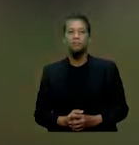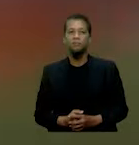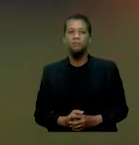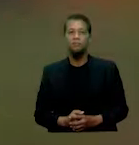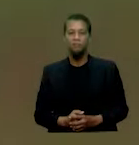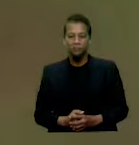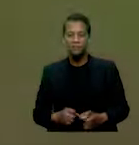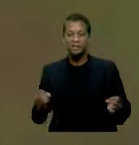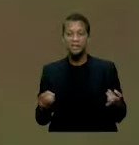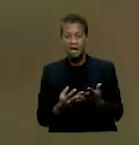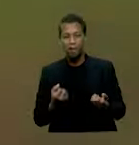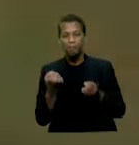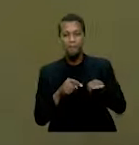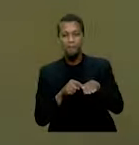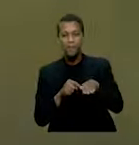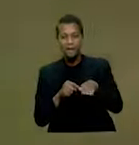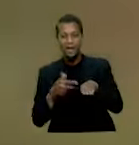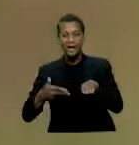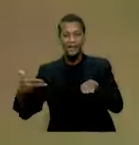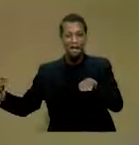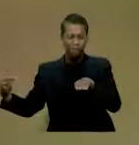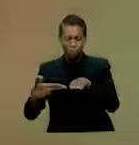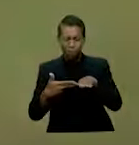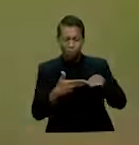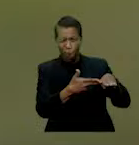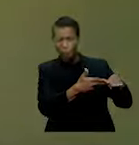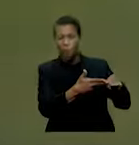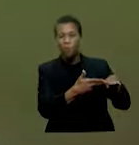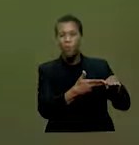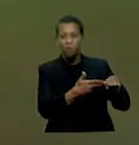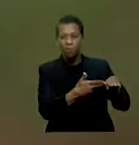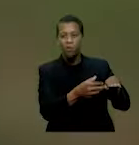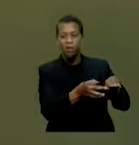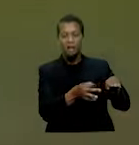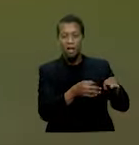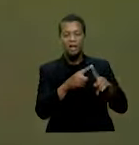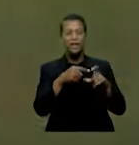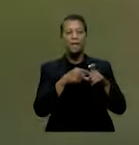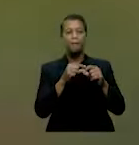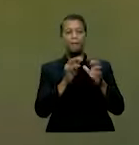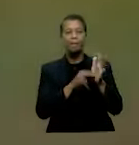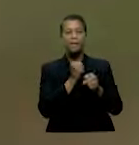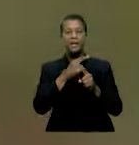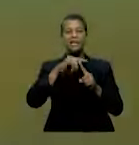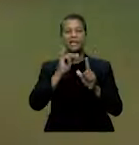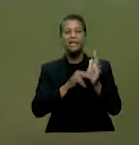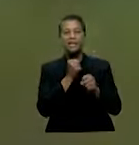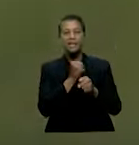Kecelakaan minibus tertabrak kereta ini terjadi di Jalan Abdul Wahid Tebing Tinggi Padang Ilir, Kota Tebing Tinggi, Sumatera Utara, sempat terekam video amatir